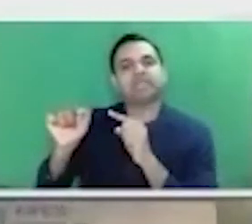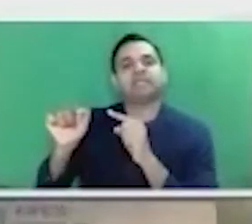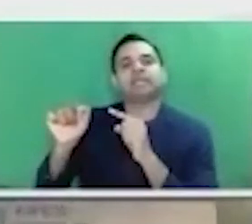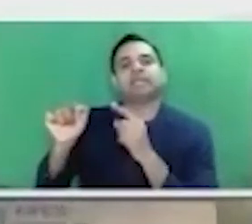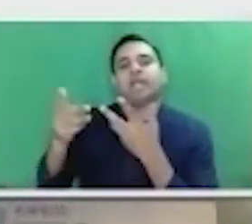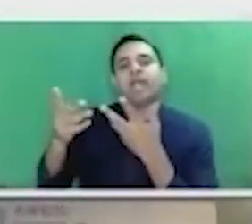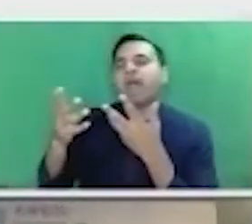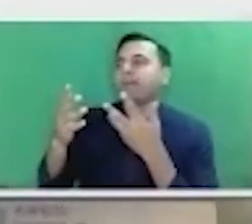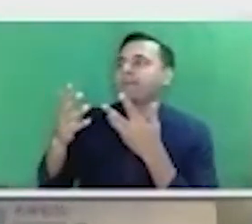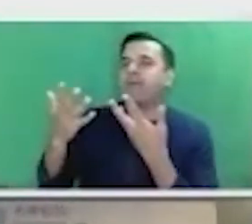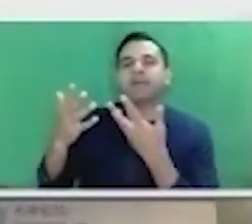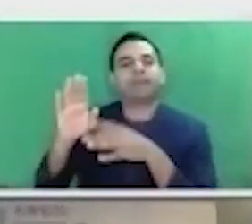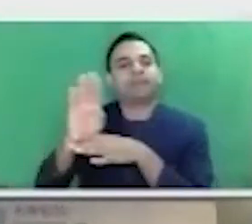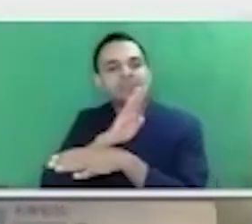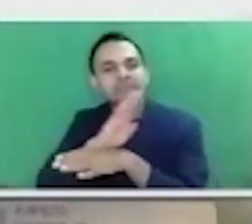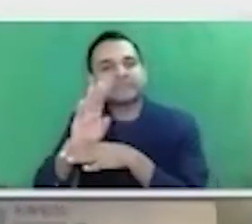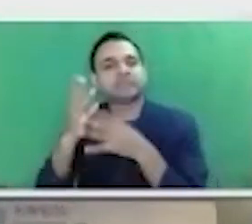وخاصة بتعزيز دور المرأة